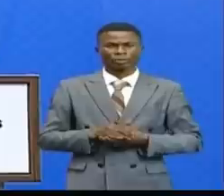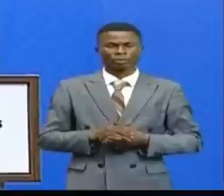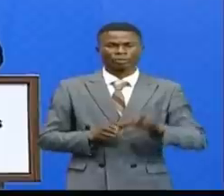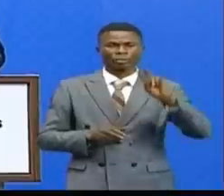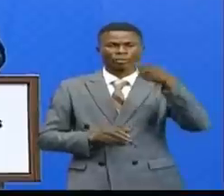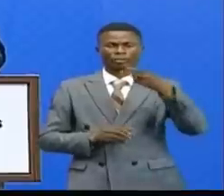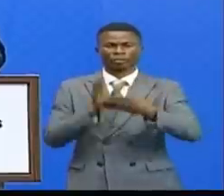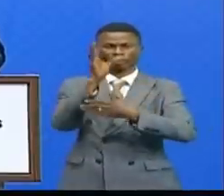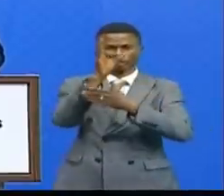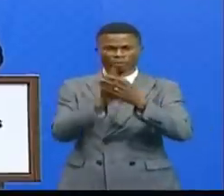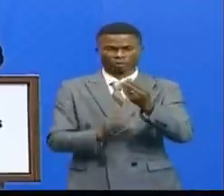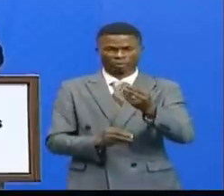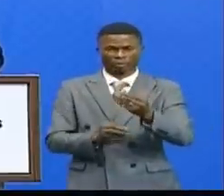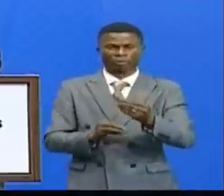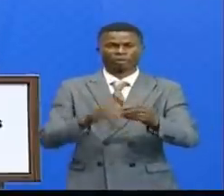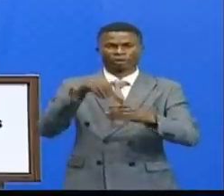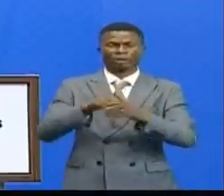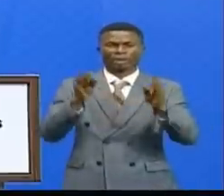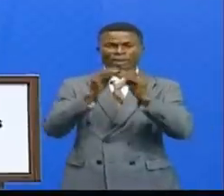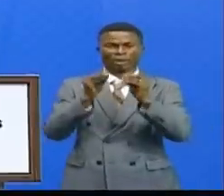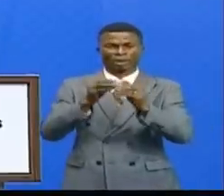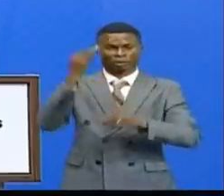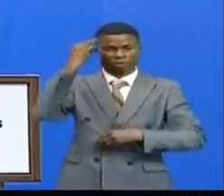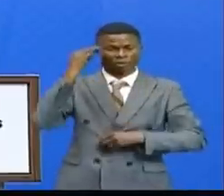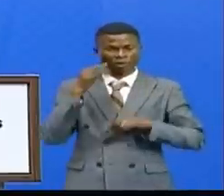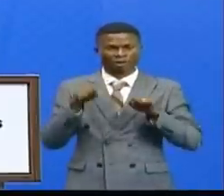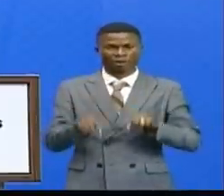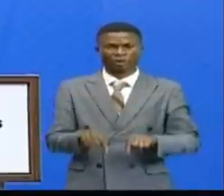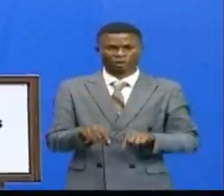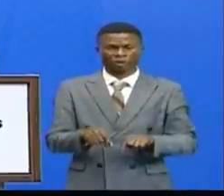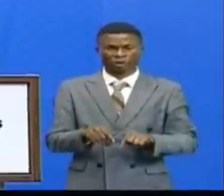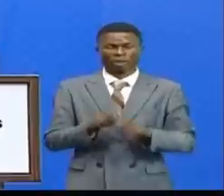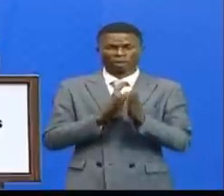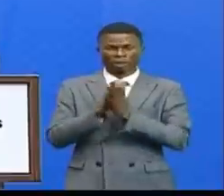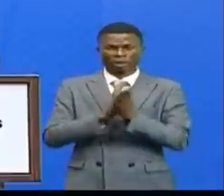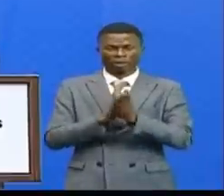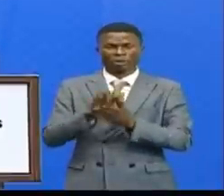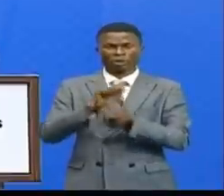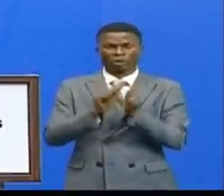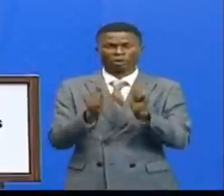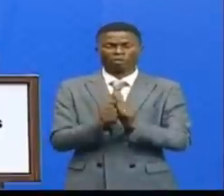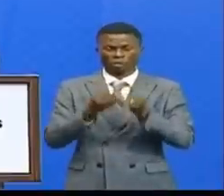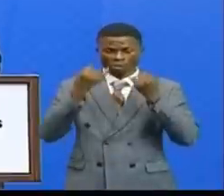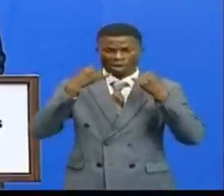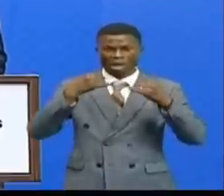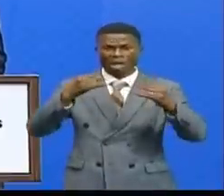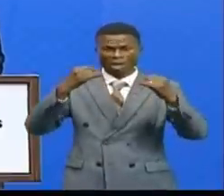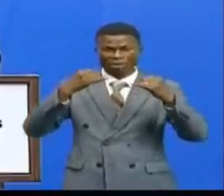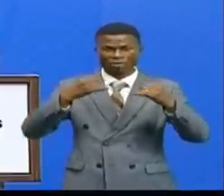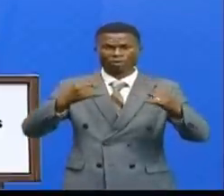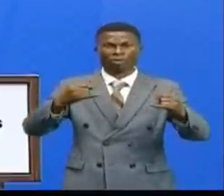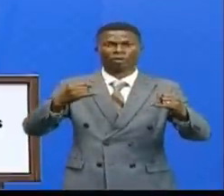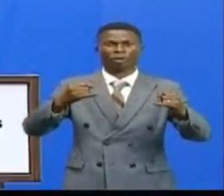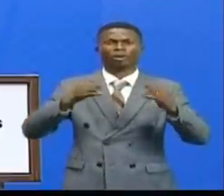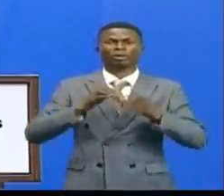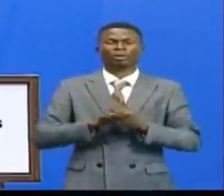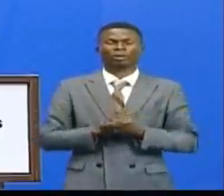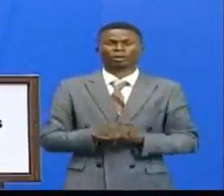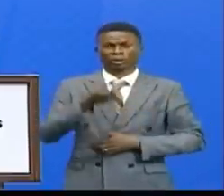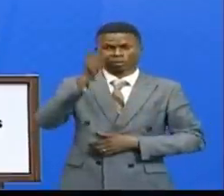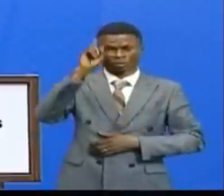Deuxième chapitre du Conseil des ministres de ce jour, relatif aux points d'information.